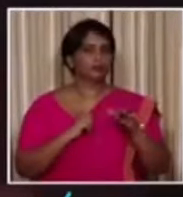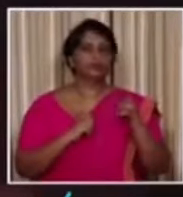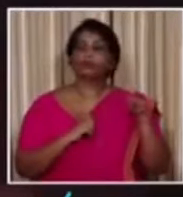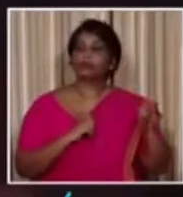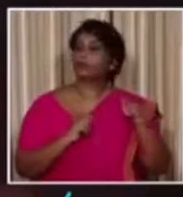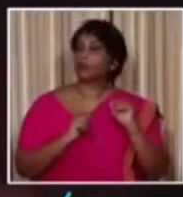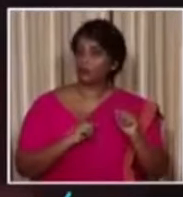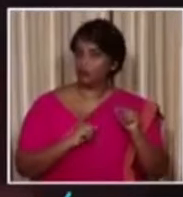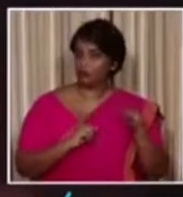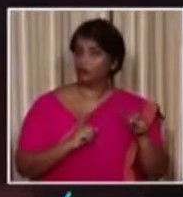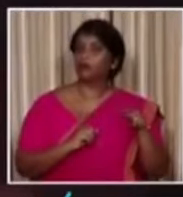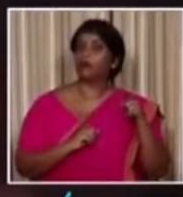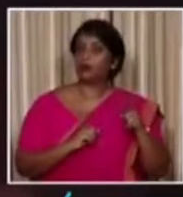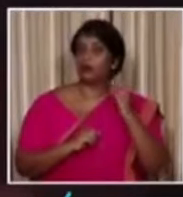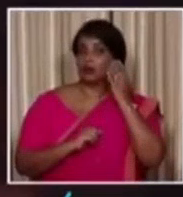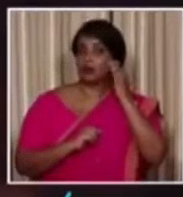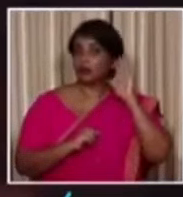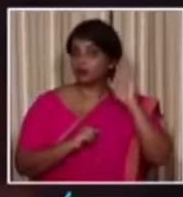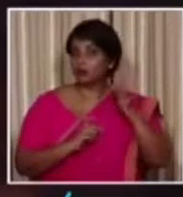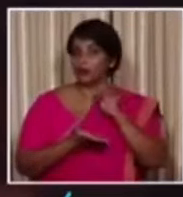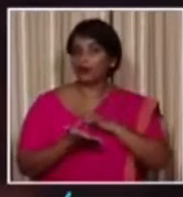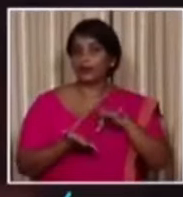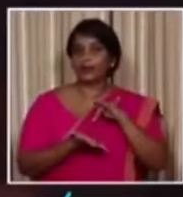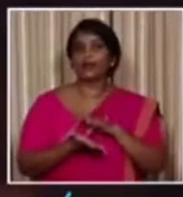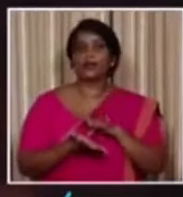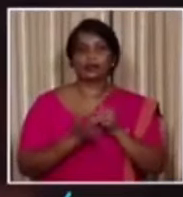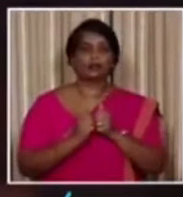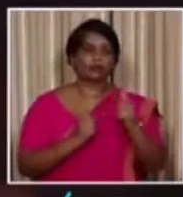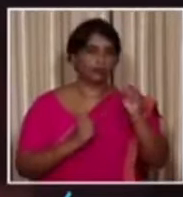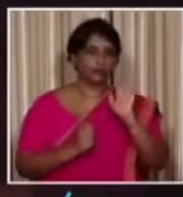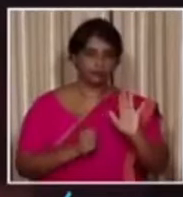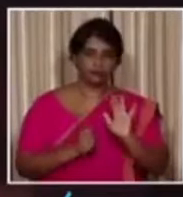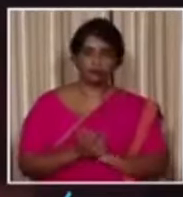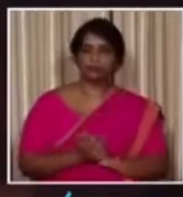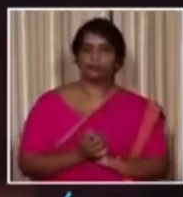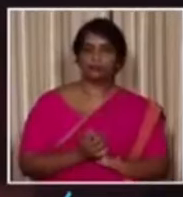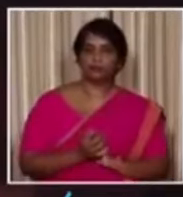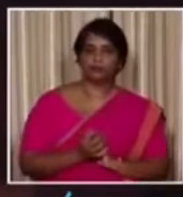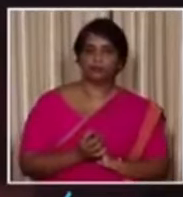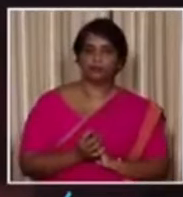මොකද ඒක කාන්තා කේන්ද්‍රීයව ක්‍රියාත්මක වුණු නිසා